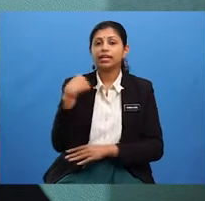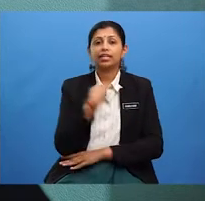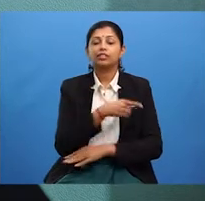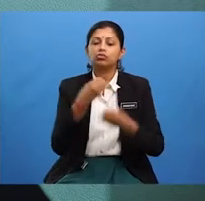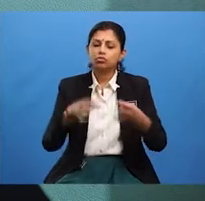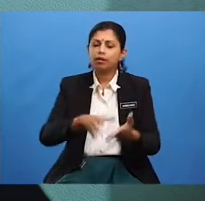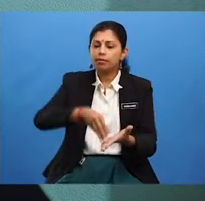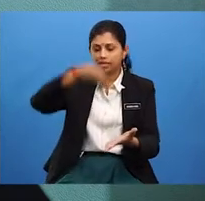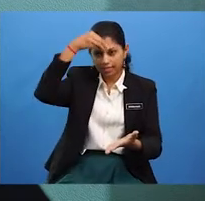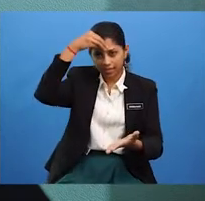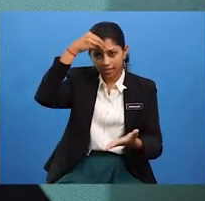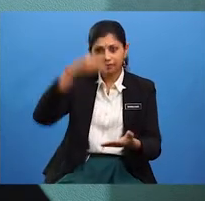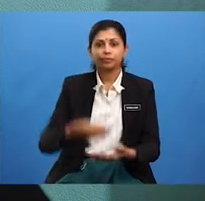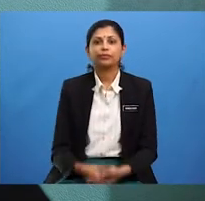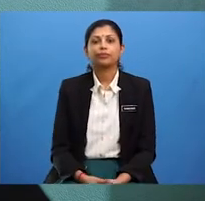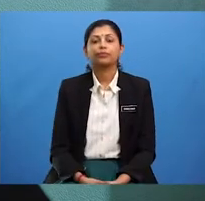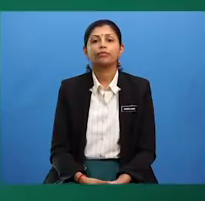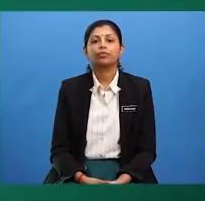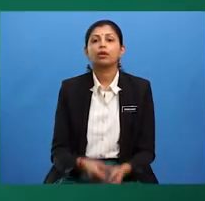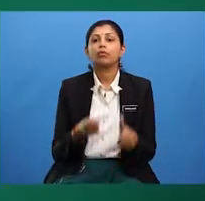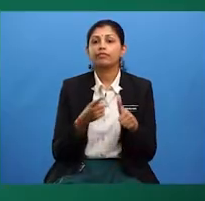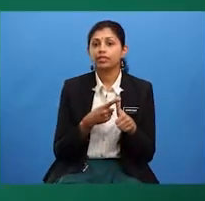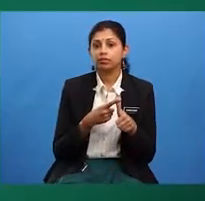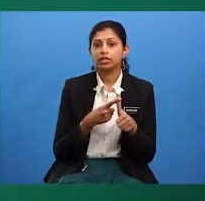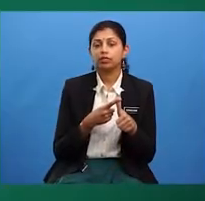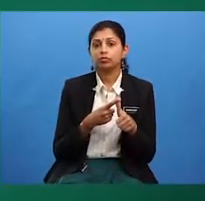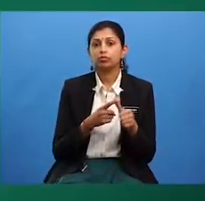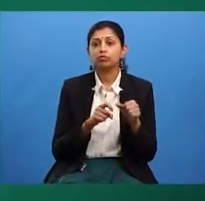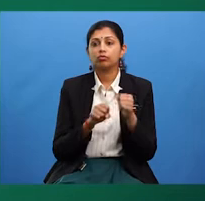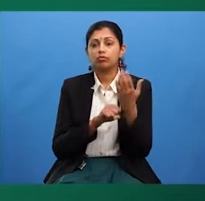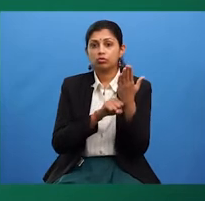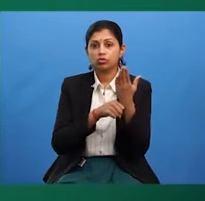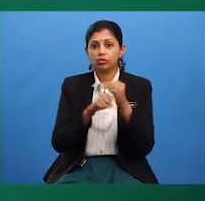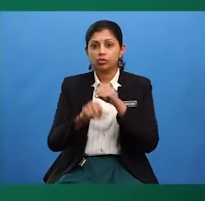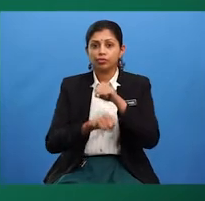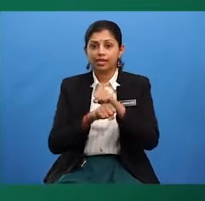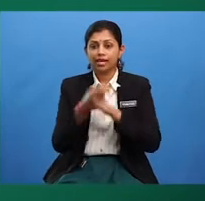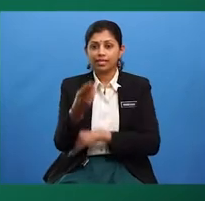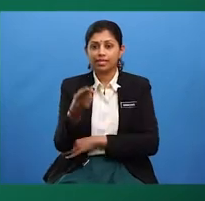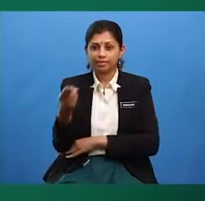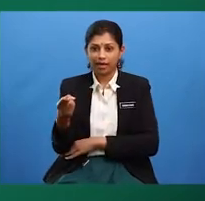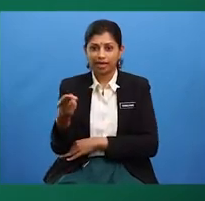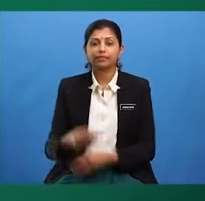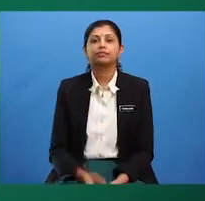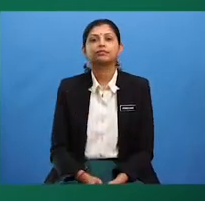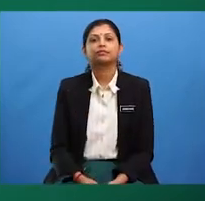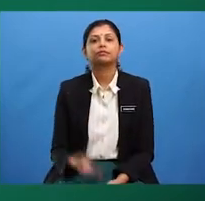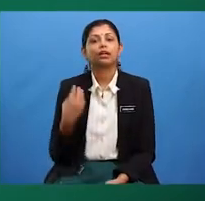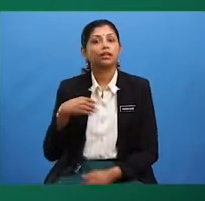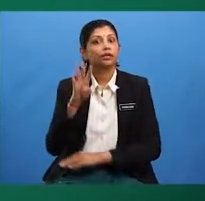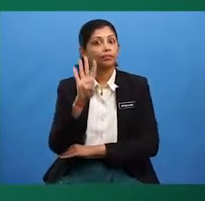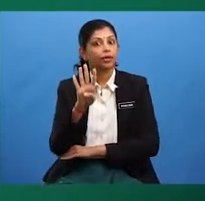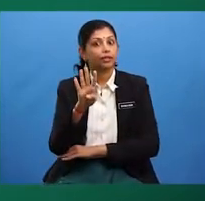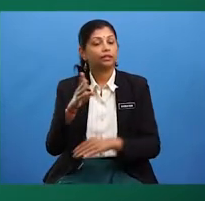telah kita pelajari. Kamu telah mengetahui tentang sumber asas bahan yang terdiri daripada